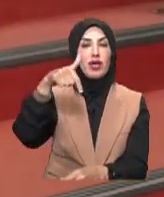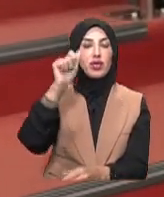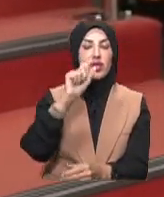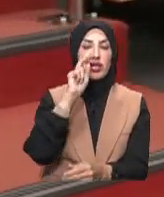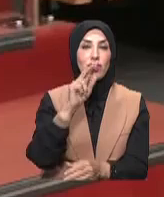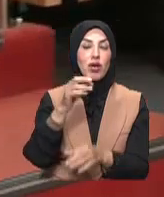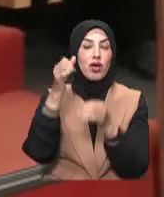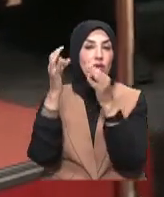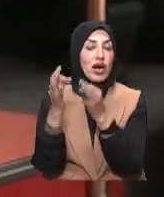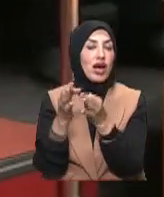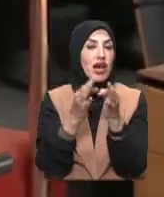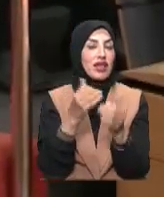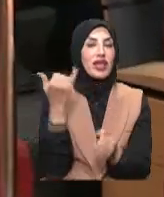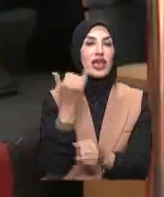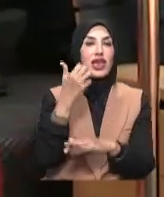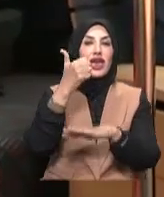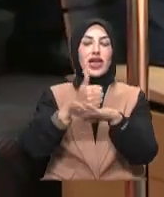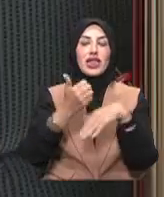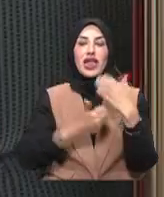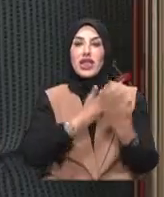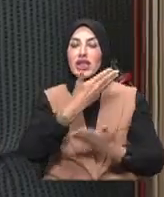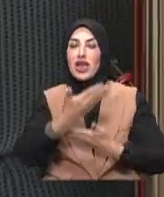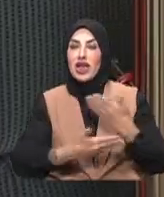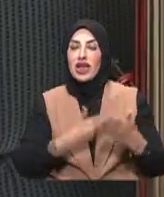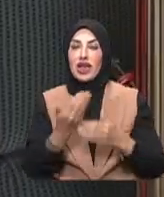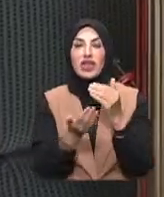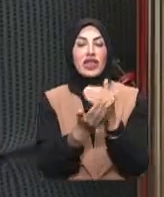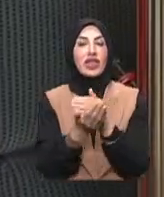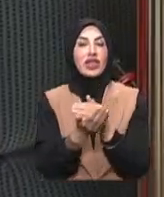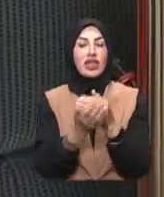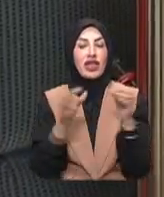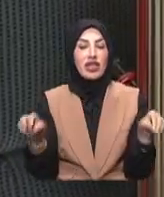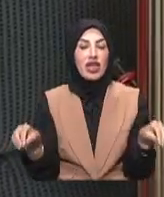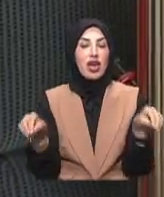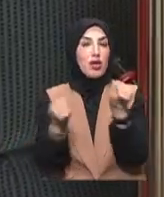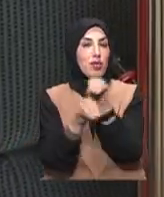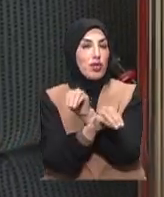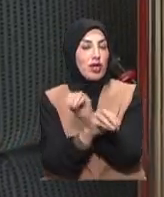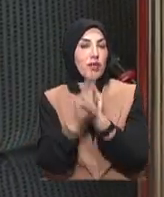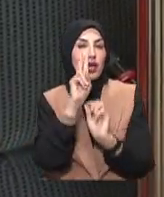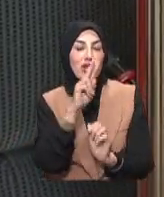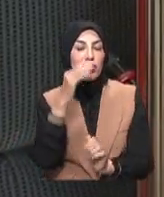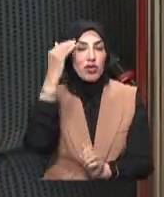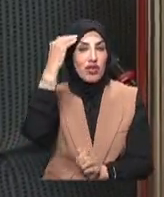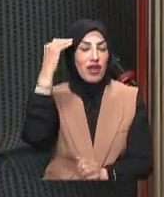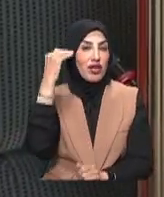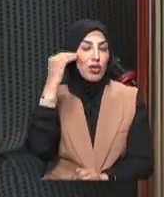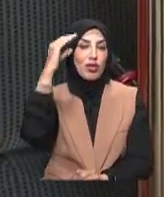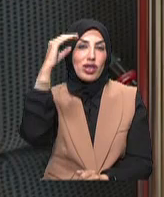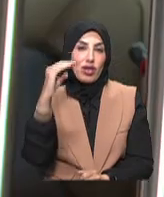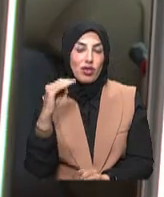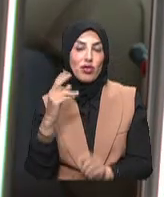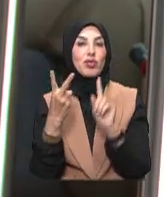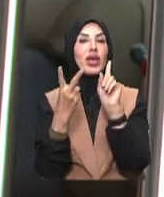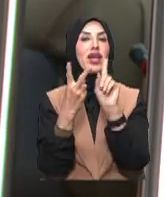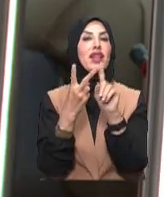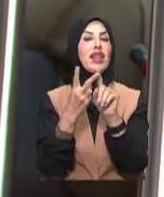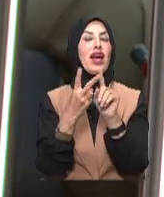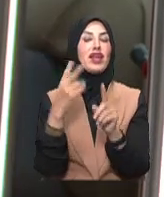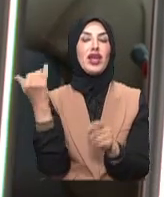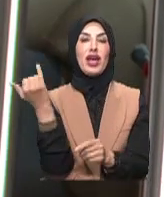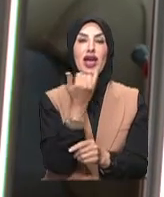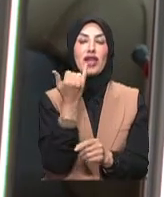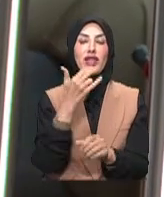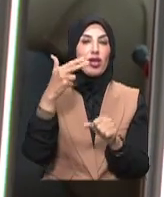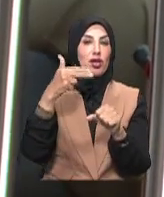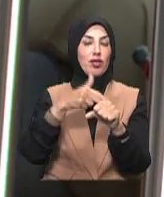الركيزه الاساسيه للعلاقات الاقتصاديه المتبادله حيث تحتل كوريا الجنوبيه المرتبه الثانيه من حيث صادرات